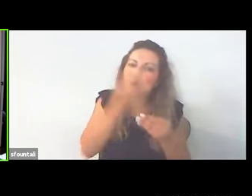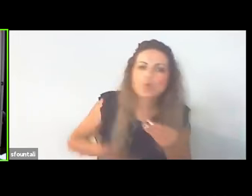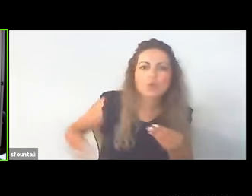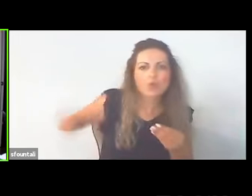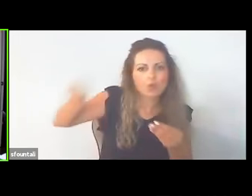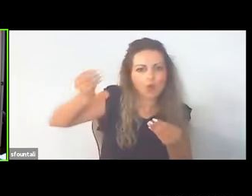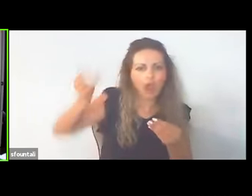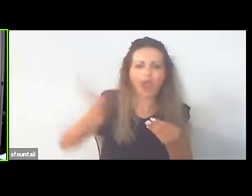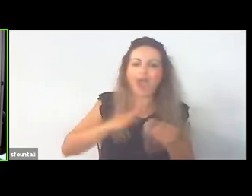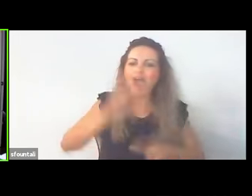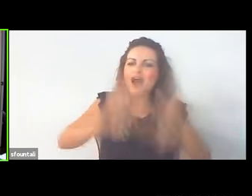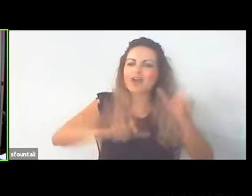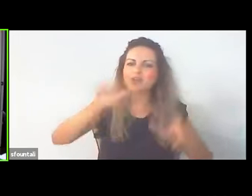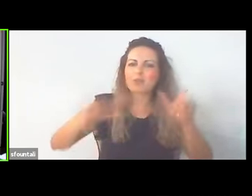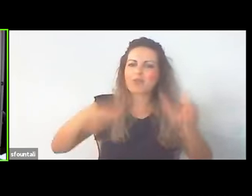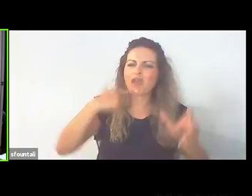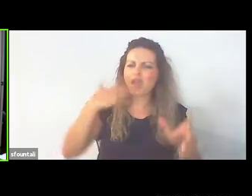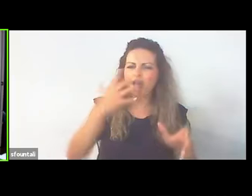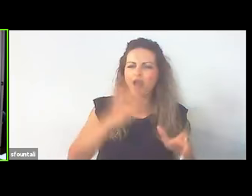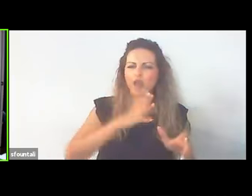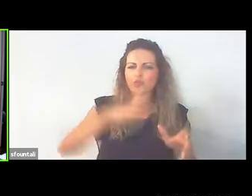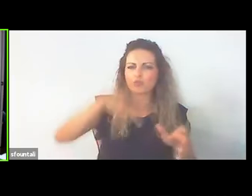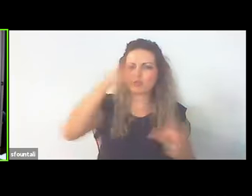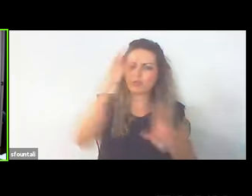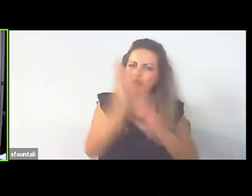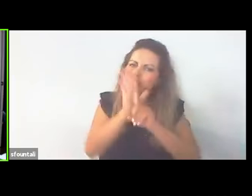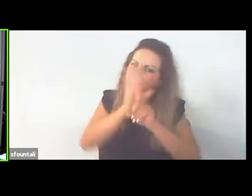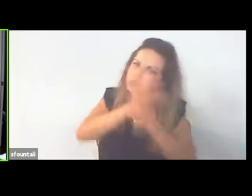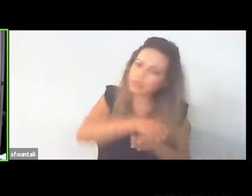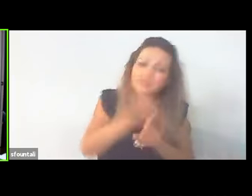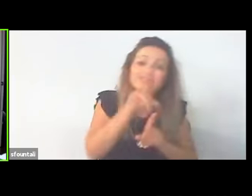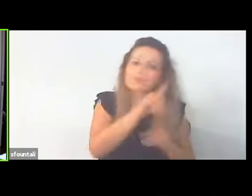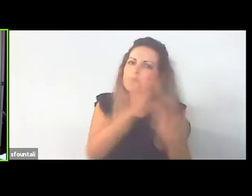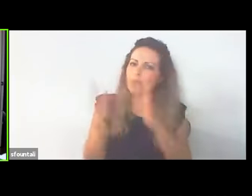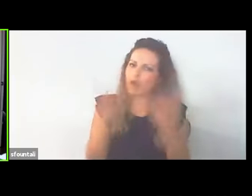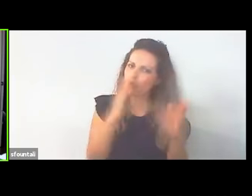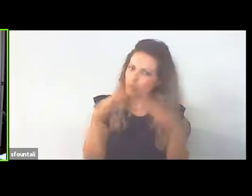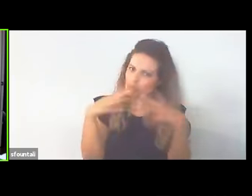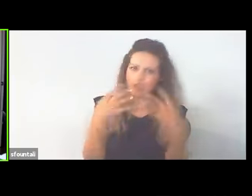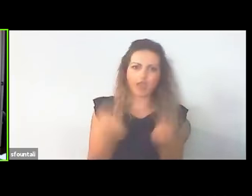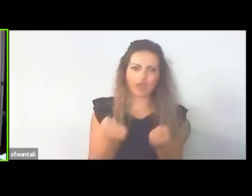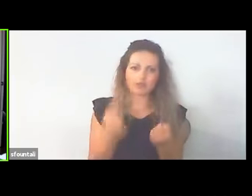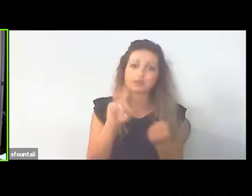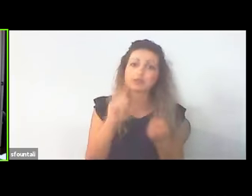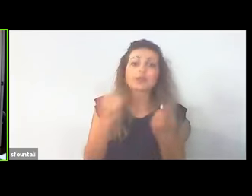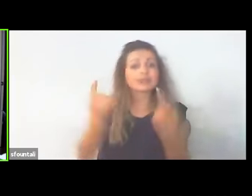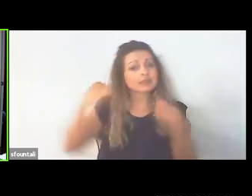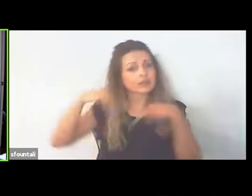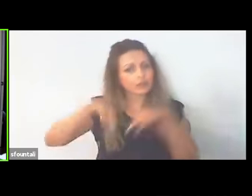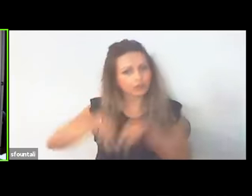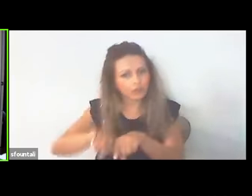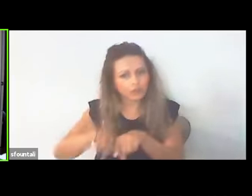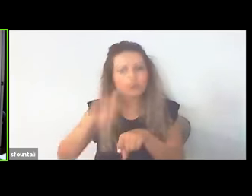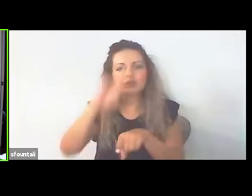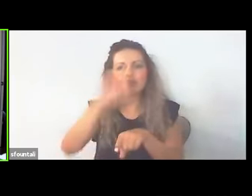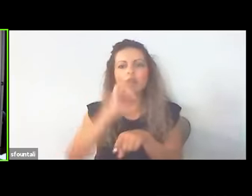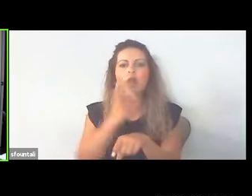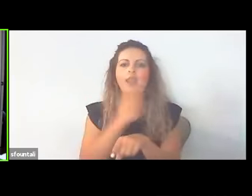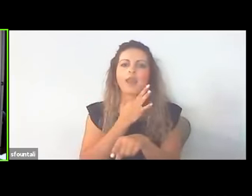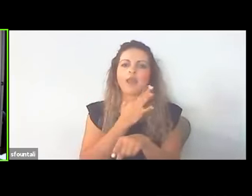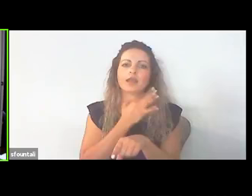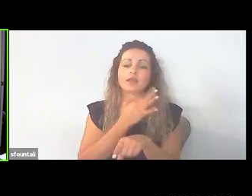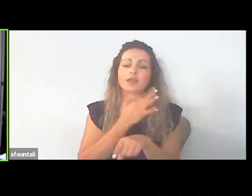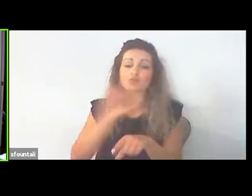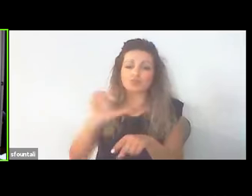τα ανθρώπινα δικαιώματα και στην περίοδο αυτή, παράλληλα φυσικά με την αναγκαία προάσπιση της δημόσιας υγείας και της υγείας